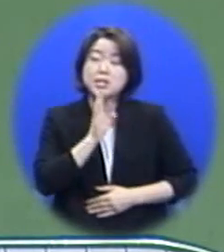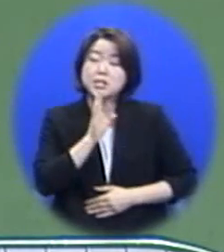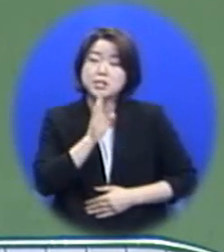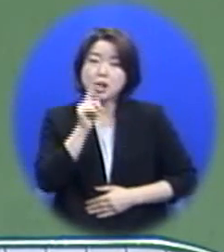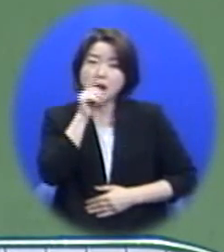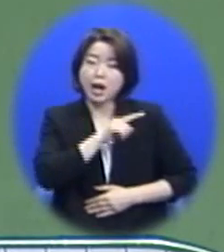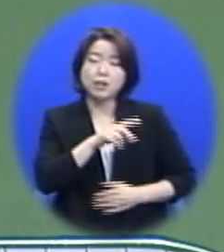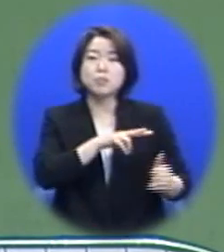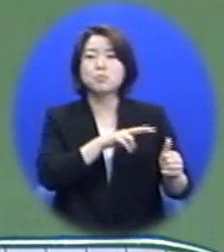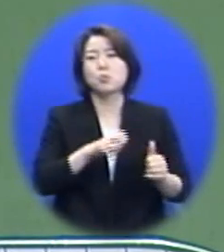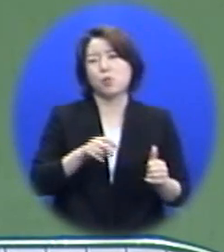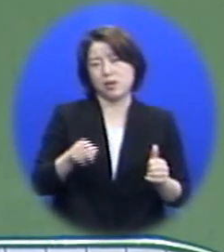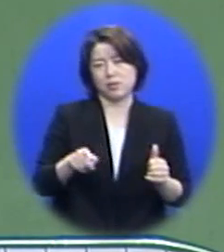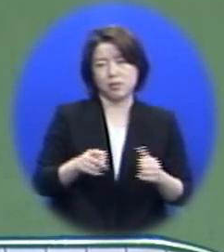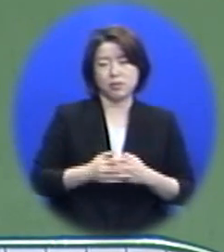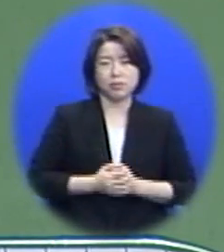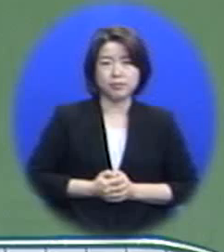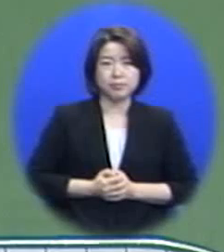미워하는